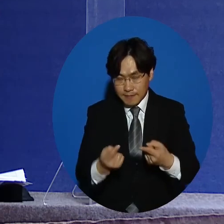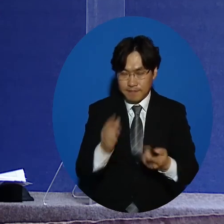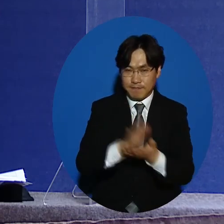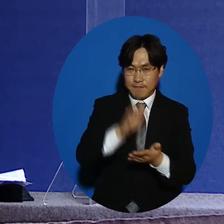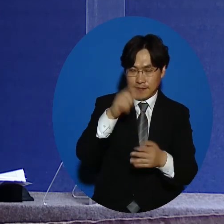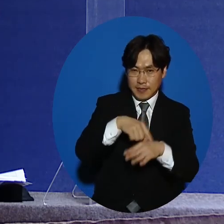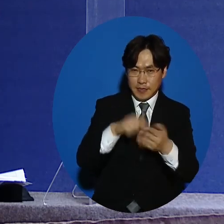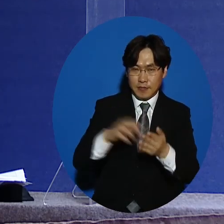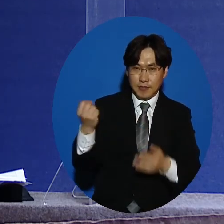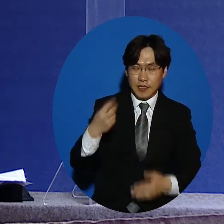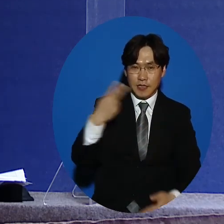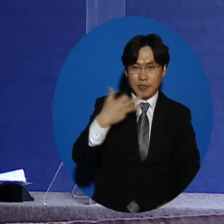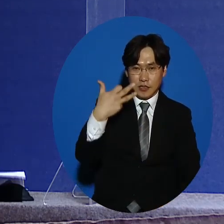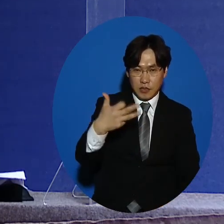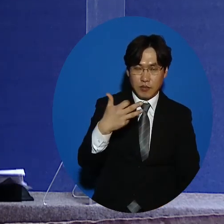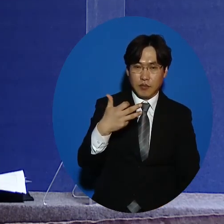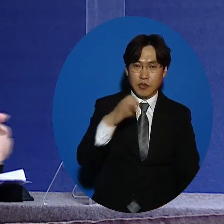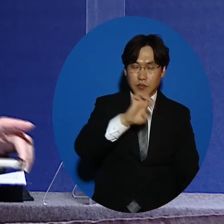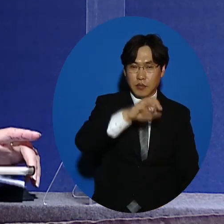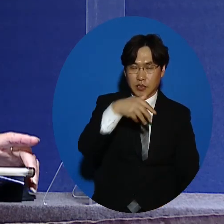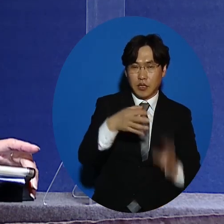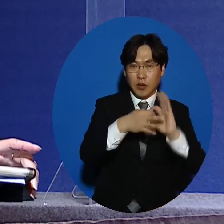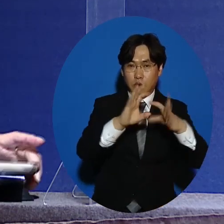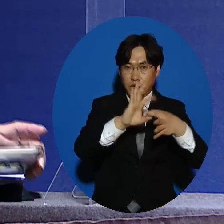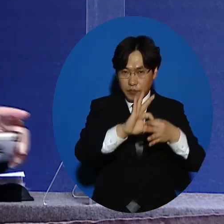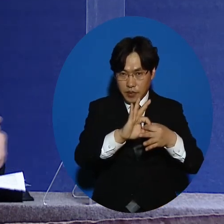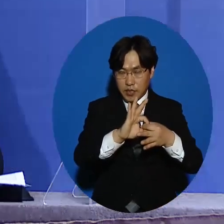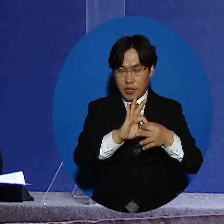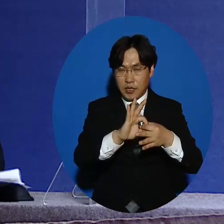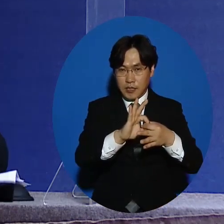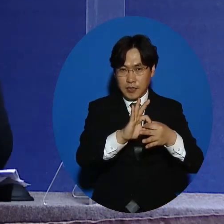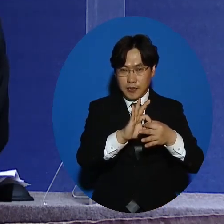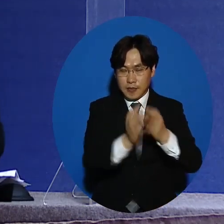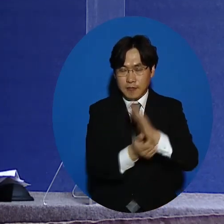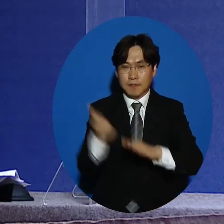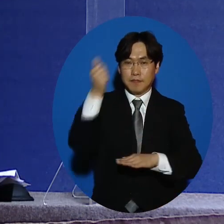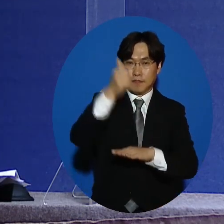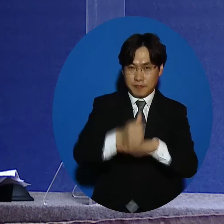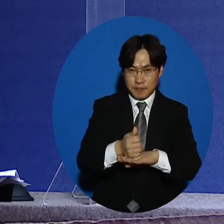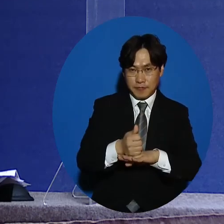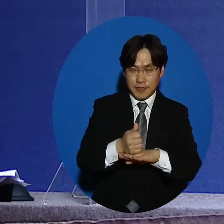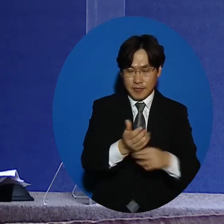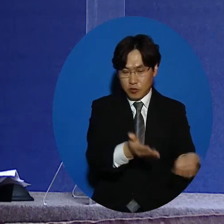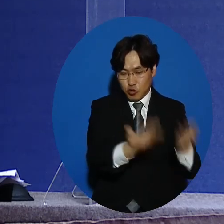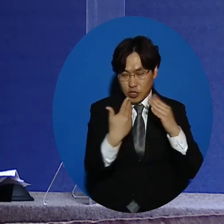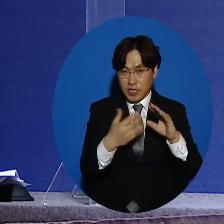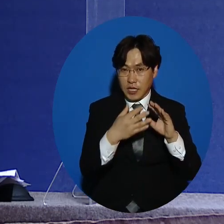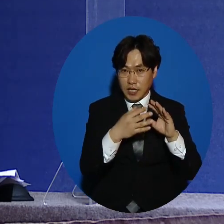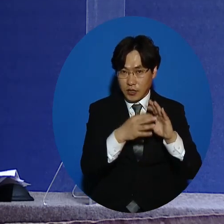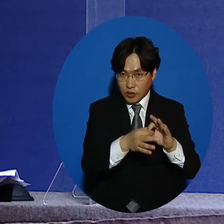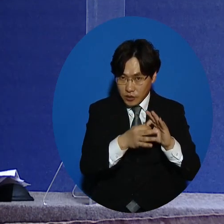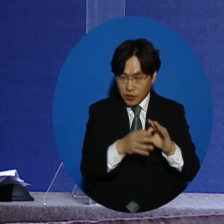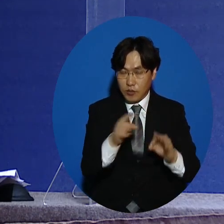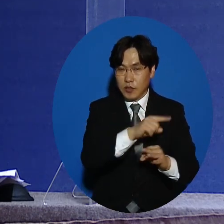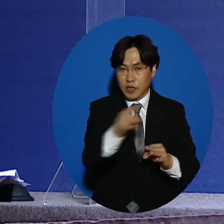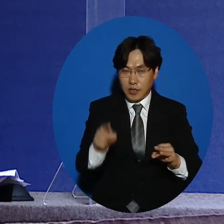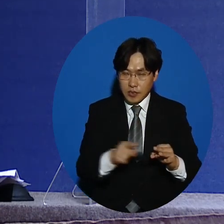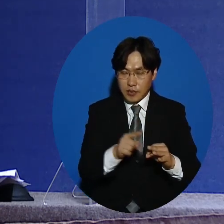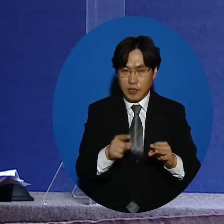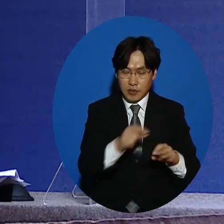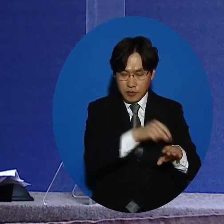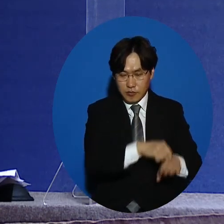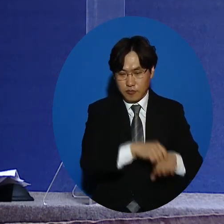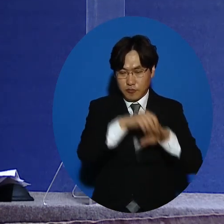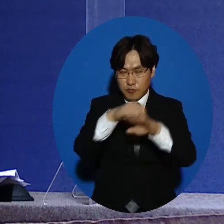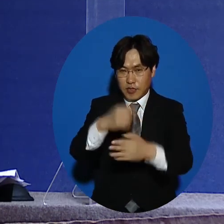가지고 2018 동계 올림픽 패럴림픽을 유치했던 것처럼 그 유산을 가지고